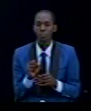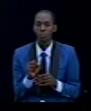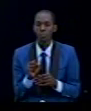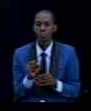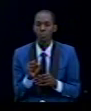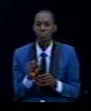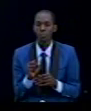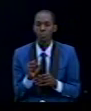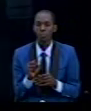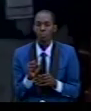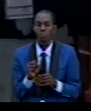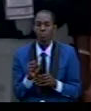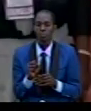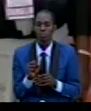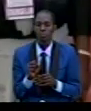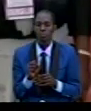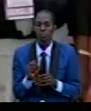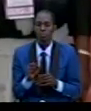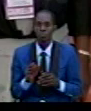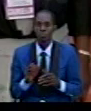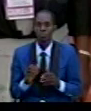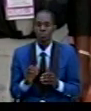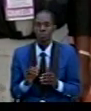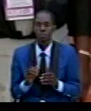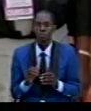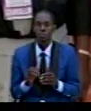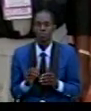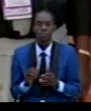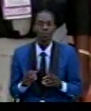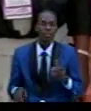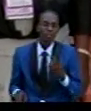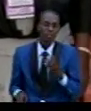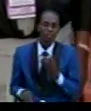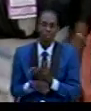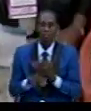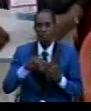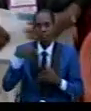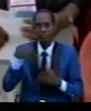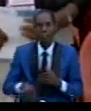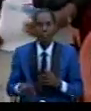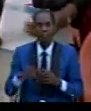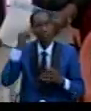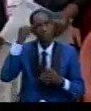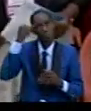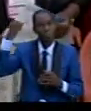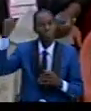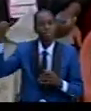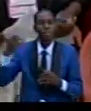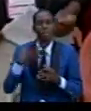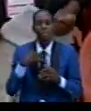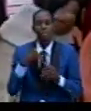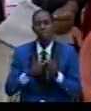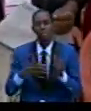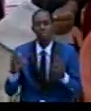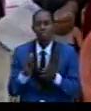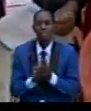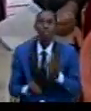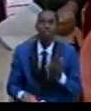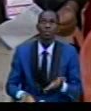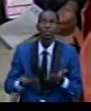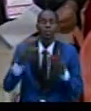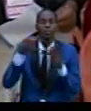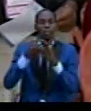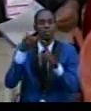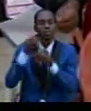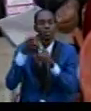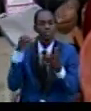pensée captive à l'obéissance de Christ. We are casting down imaginations and every high thing that exalted itself against the